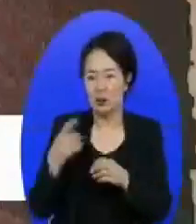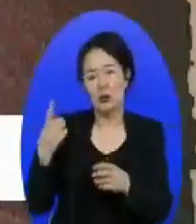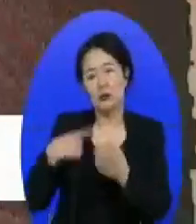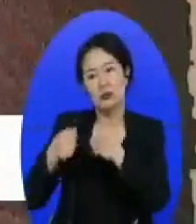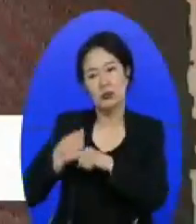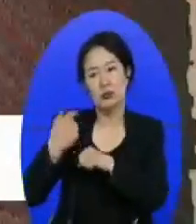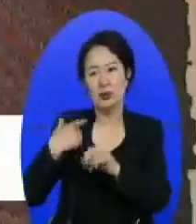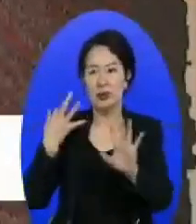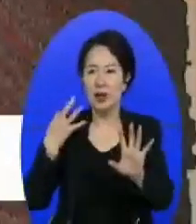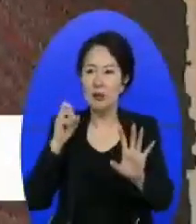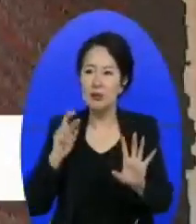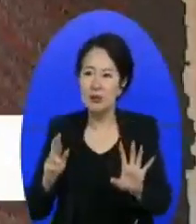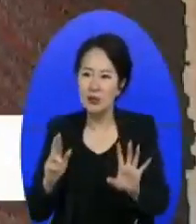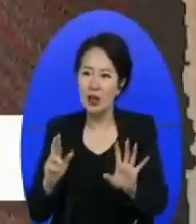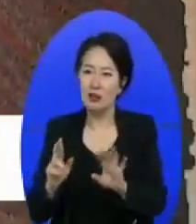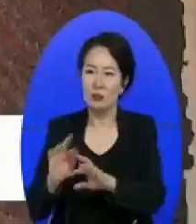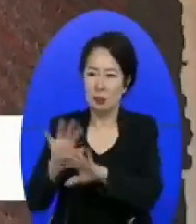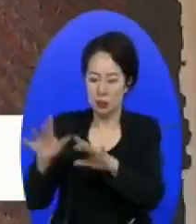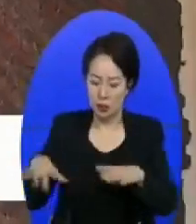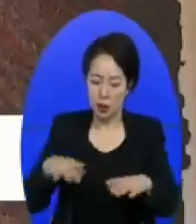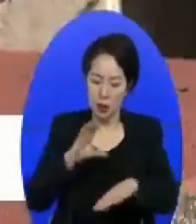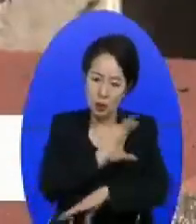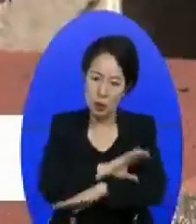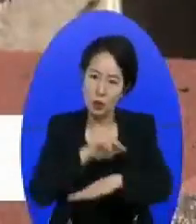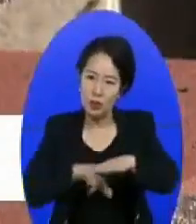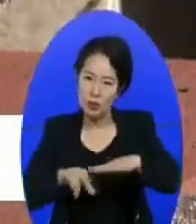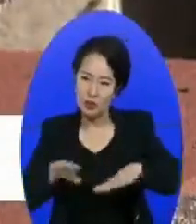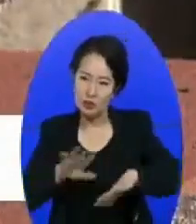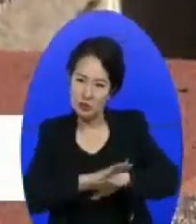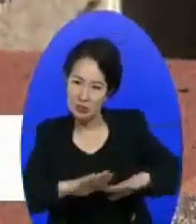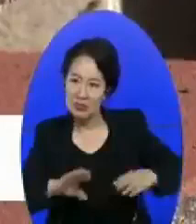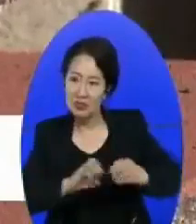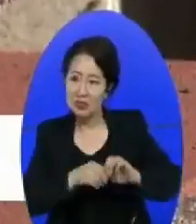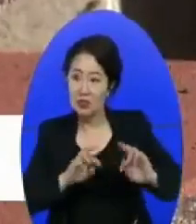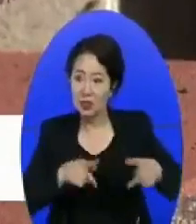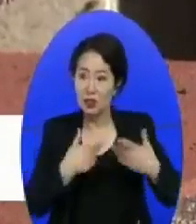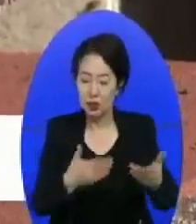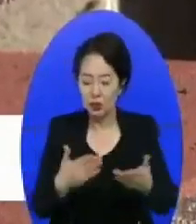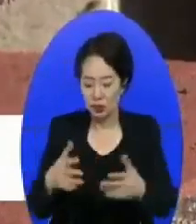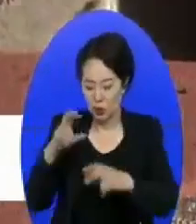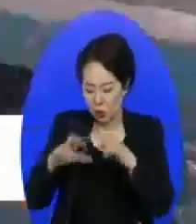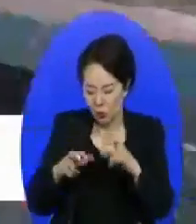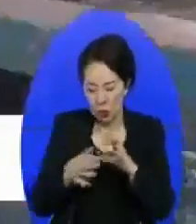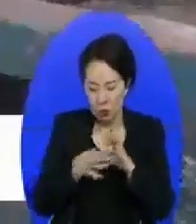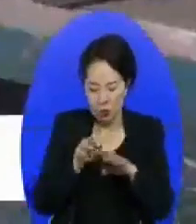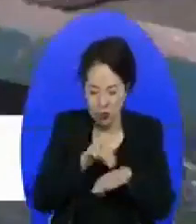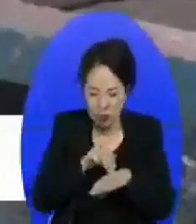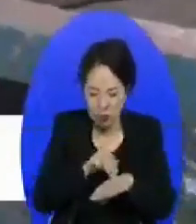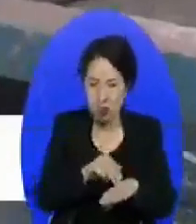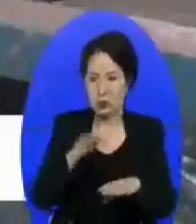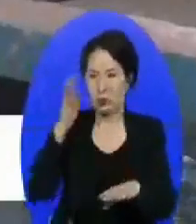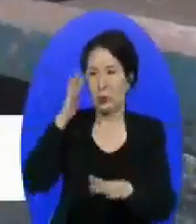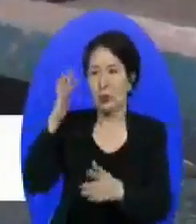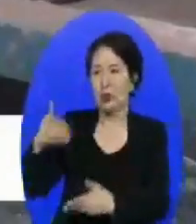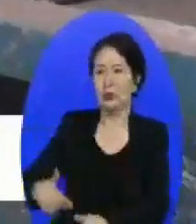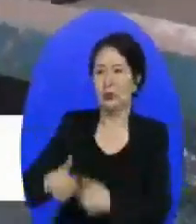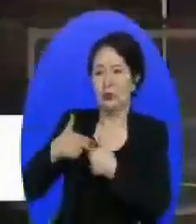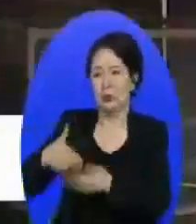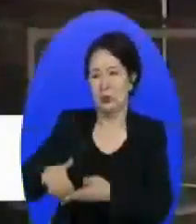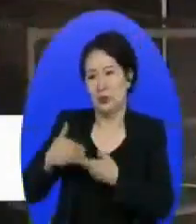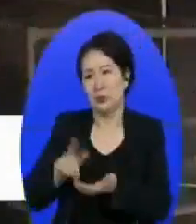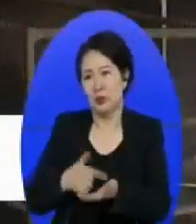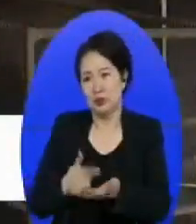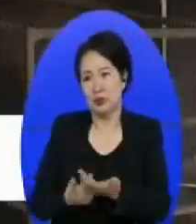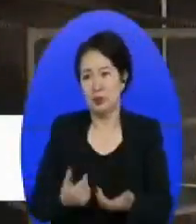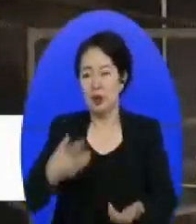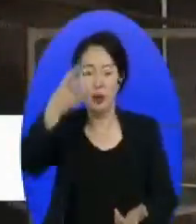боловсруулж сургалт зэрлийн тоглоомын талбайг тогтчулж өгчээ. Үйлдвэрлэлийн тогтмол явуулахад хамгийн чухал нь бодлогын дэмжлэг.